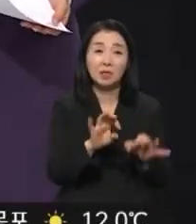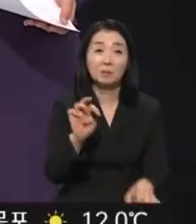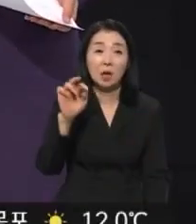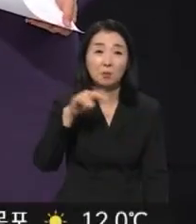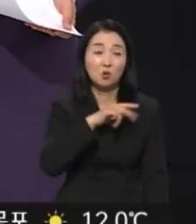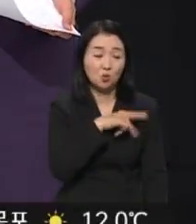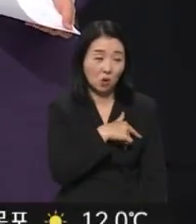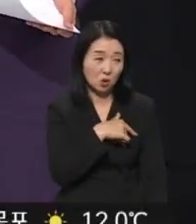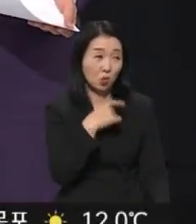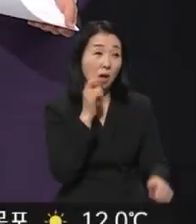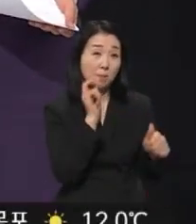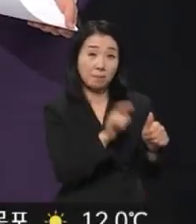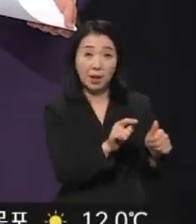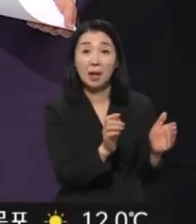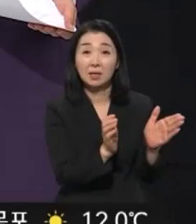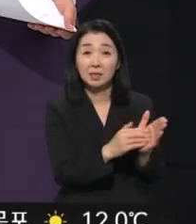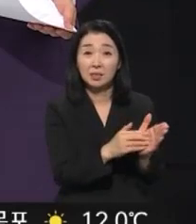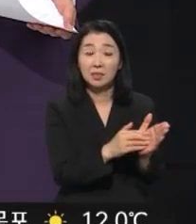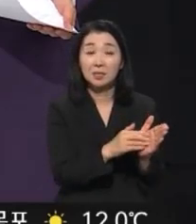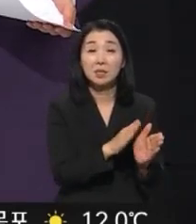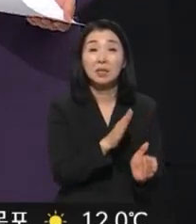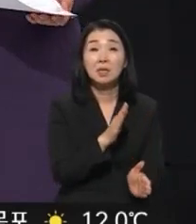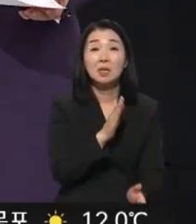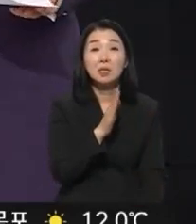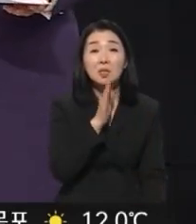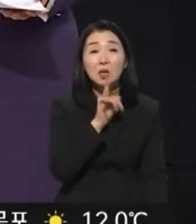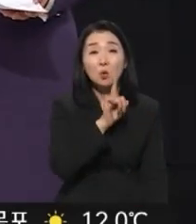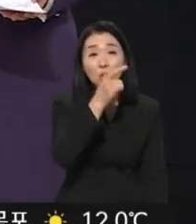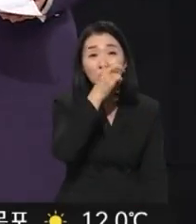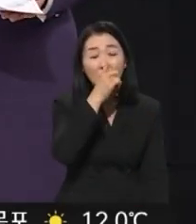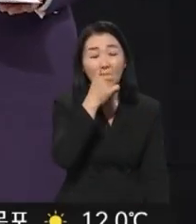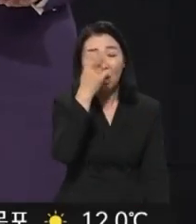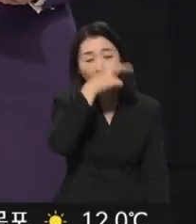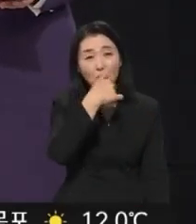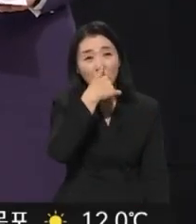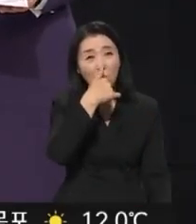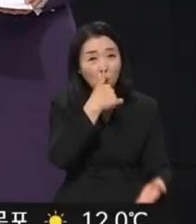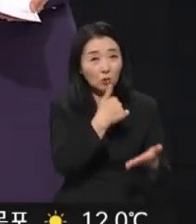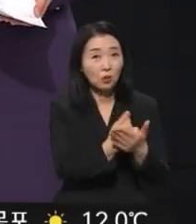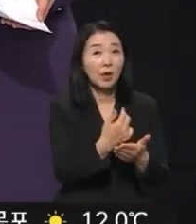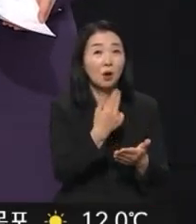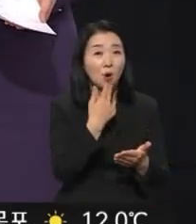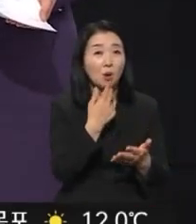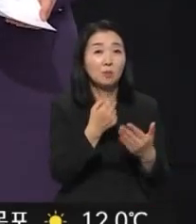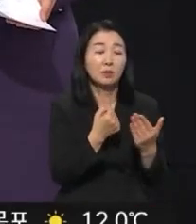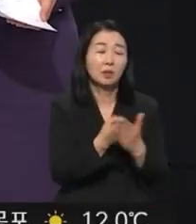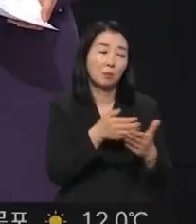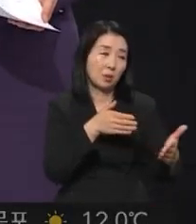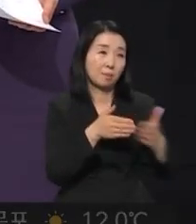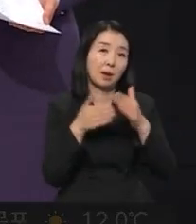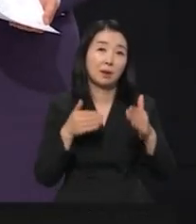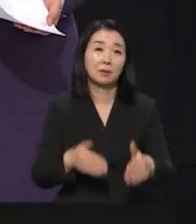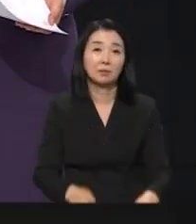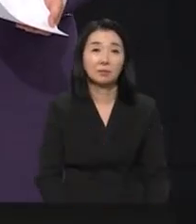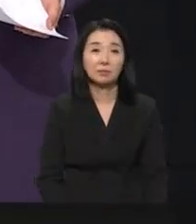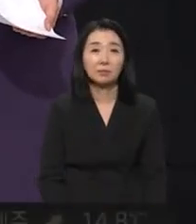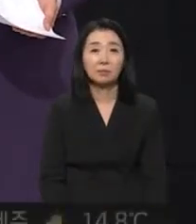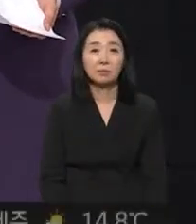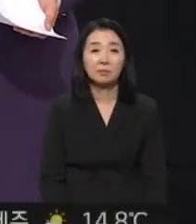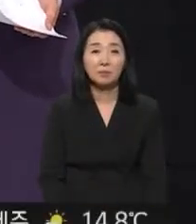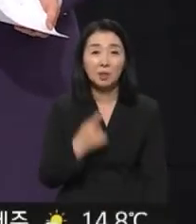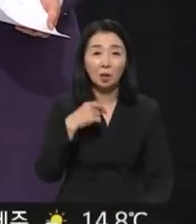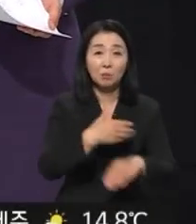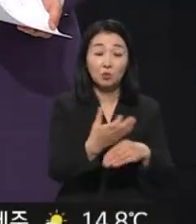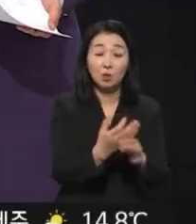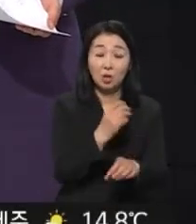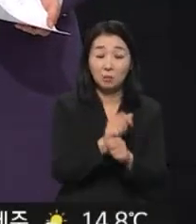의원으로 특정하고 친고죄인 모욕죄에 대한 김남국 의원의 고소가 없었기 때문에 각하 결정을 내렸다고 했는데요. 민주당은